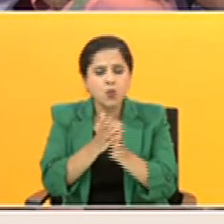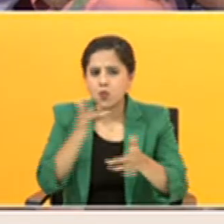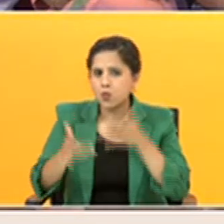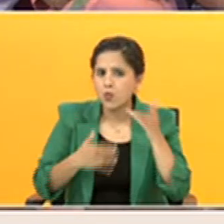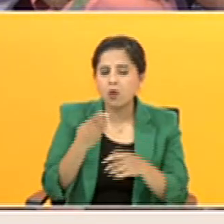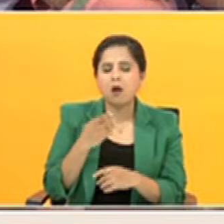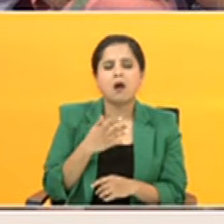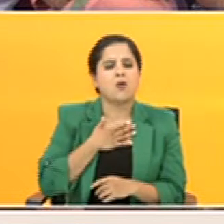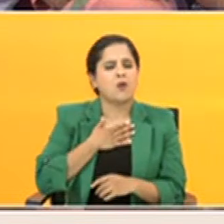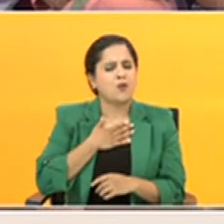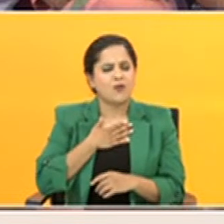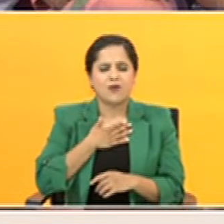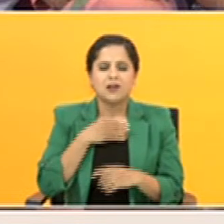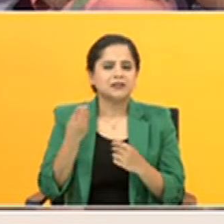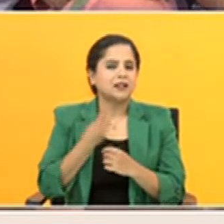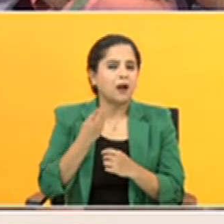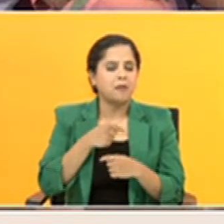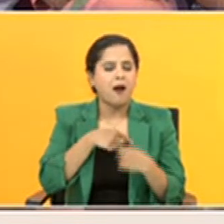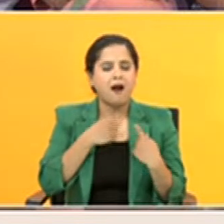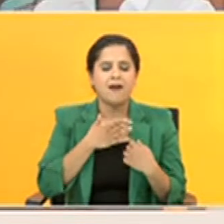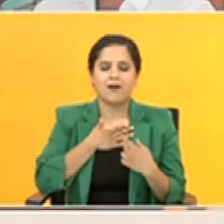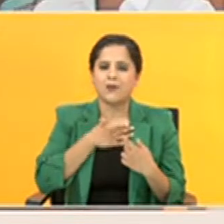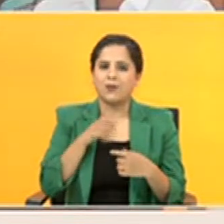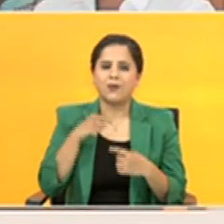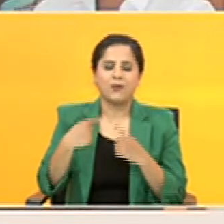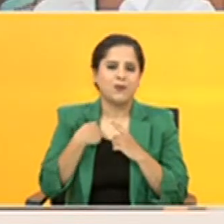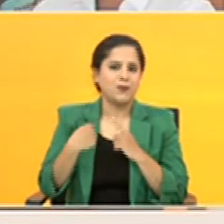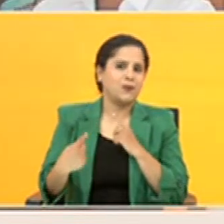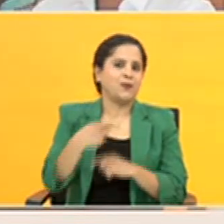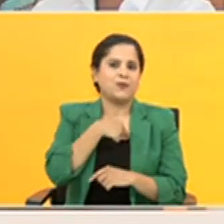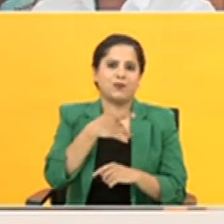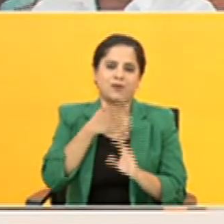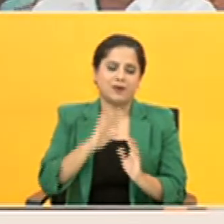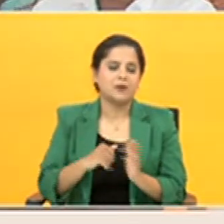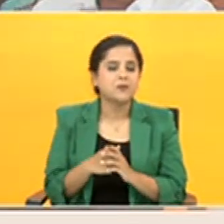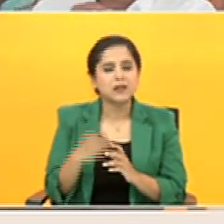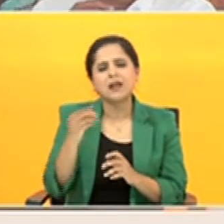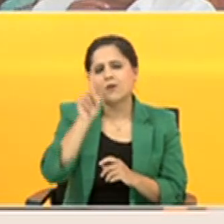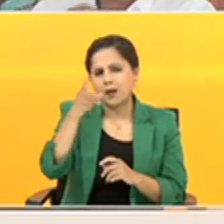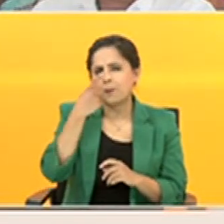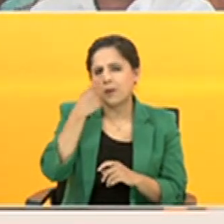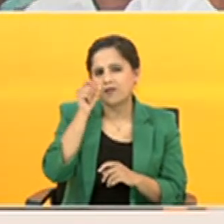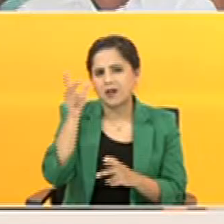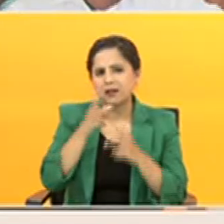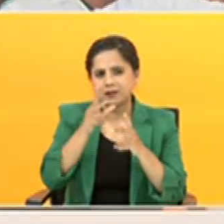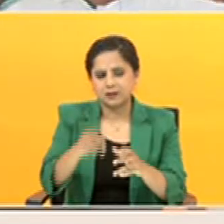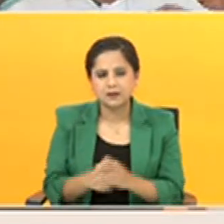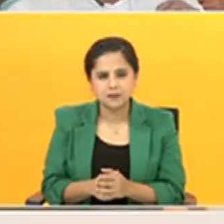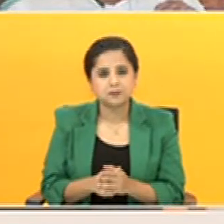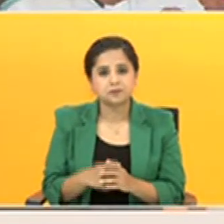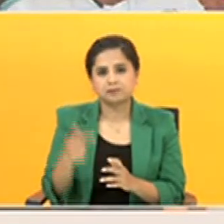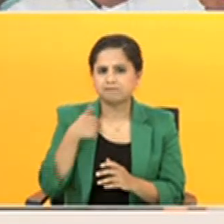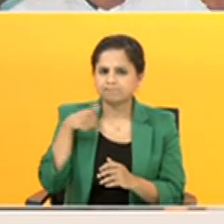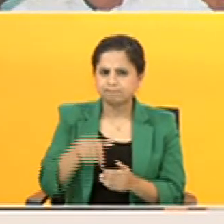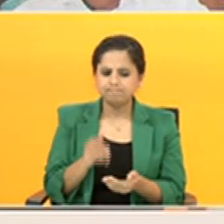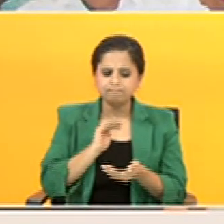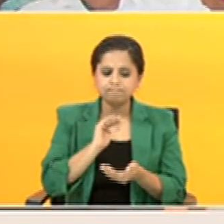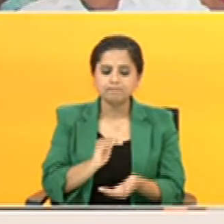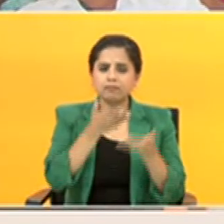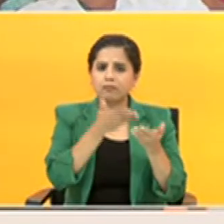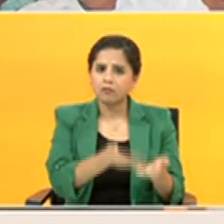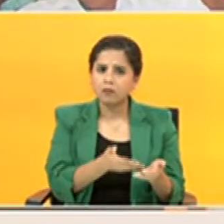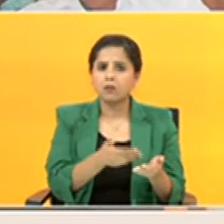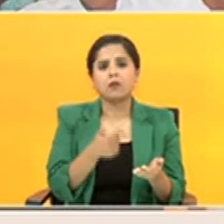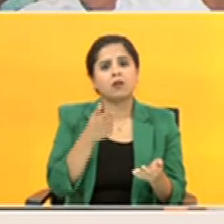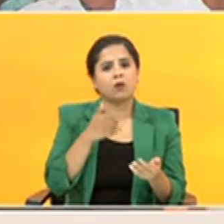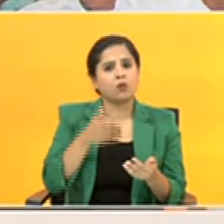बातें मन को छू जाती है। एक माँ बाप ने कहा, अब हम अपने बच्चों के लिए